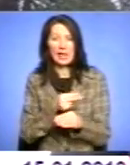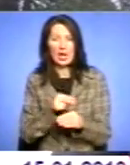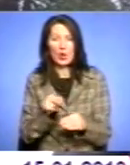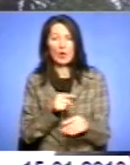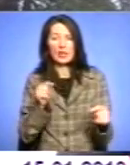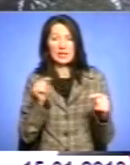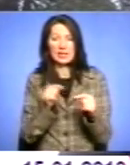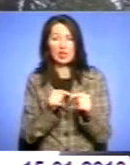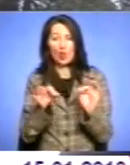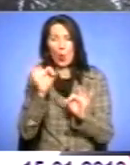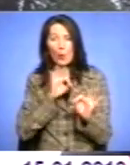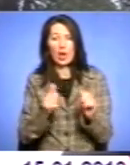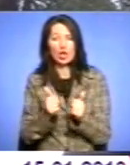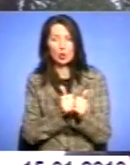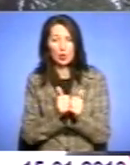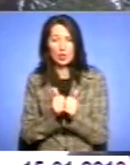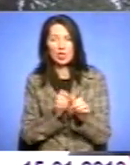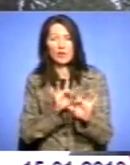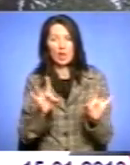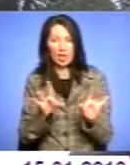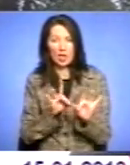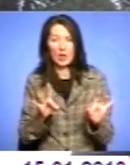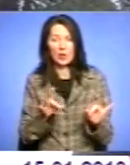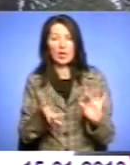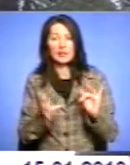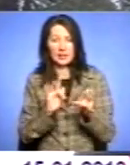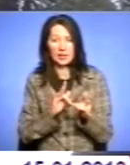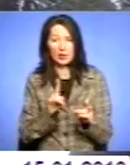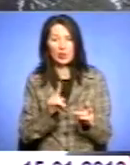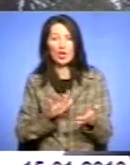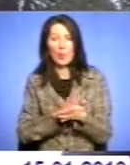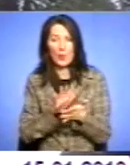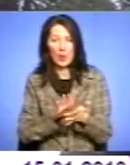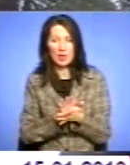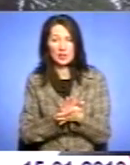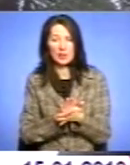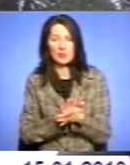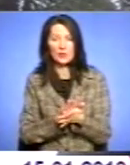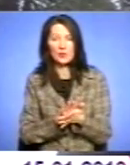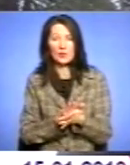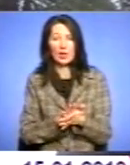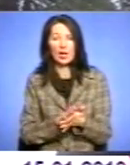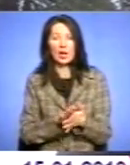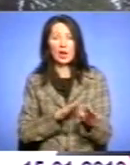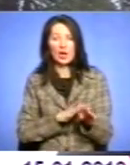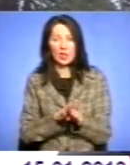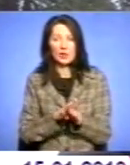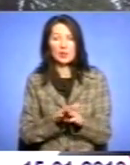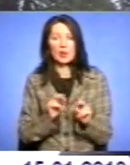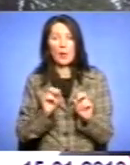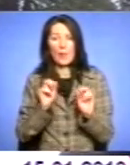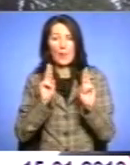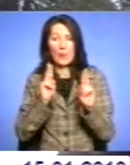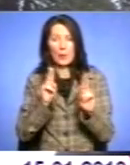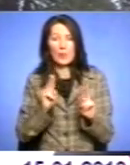згідно порад сусідів, реклами, інтернету чи преси. дотримуватись правильного способу